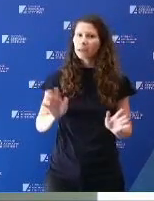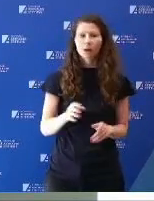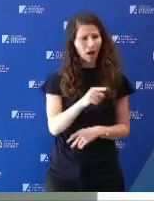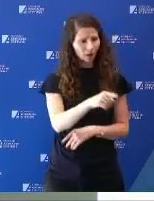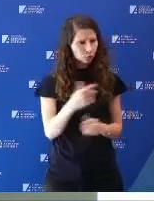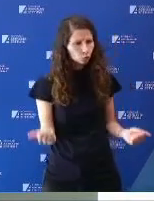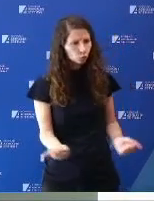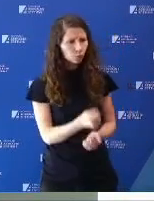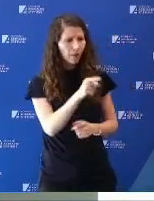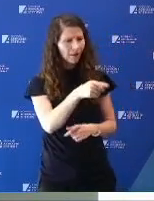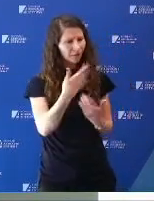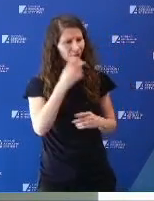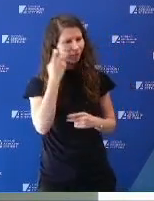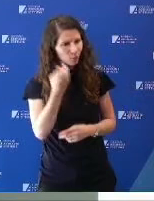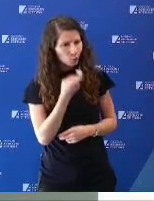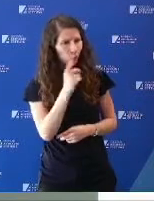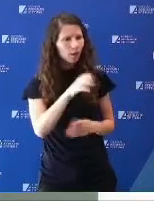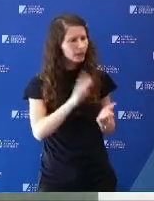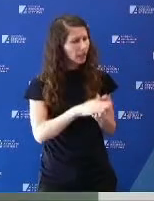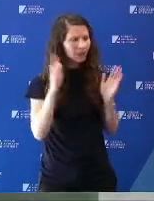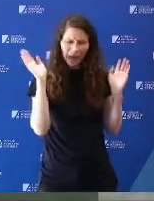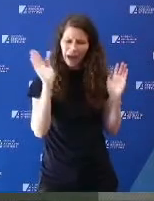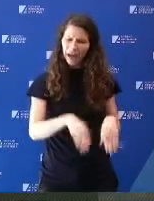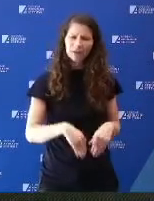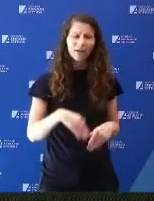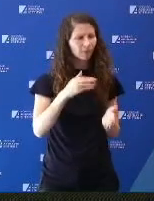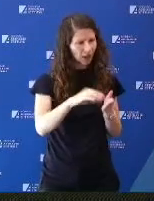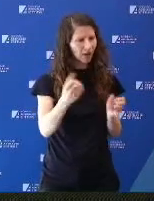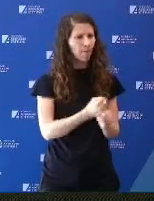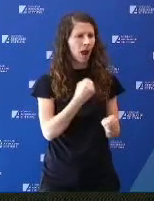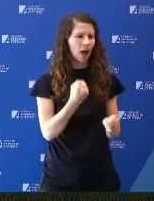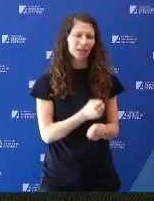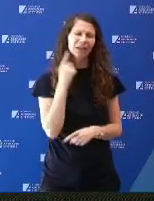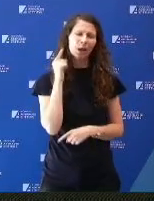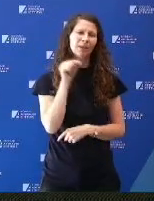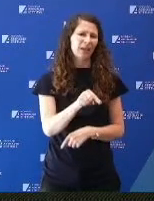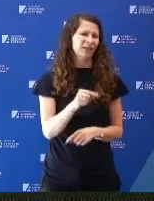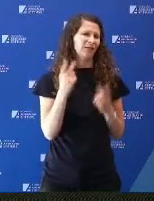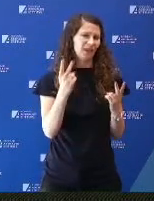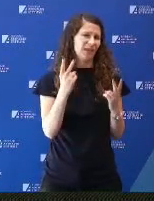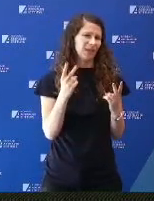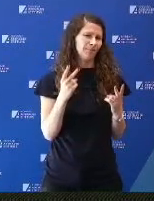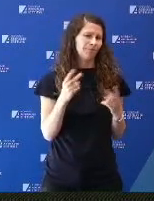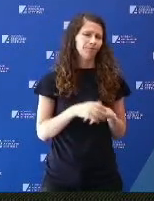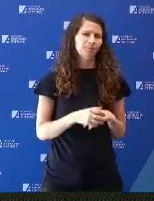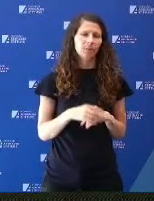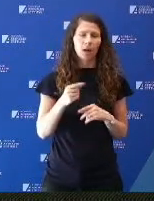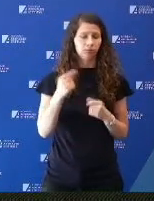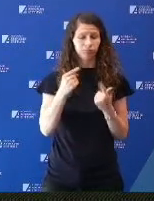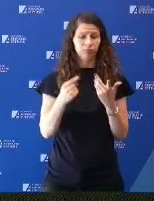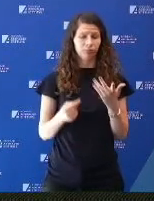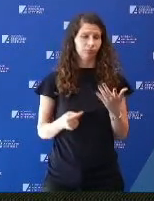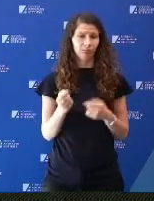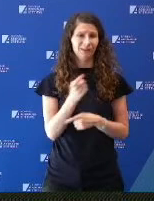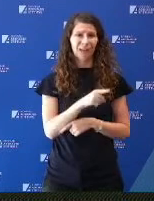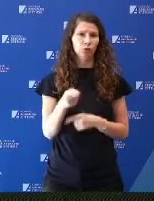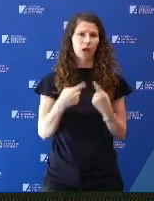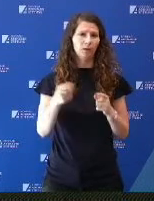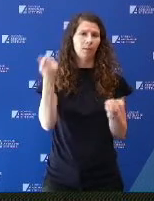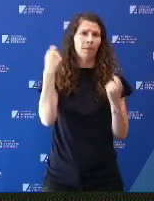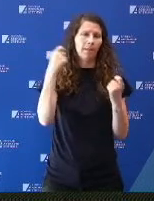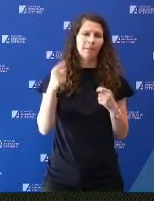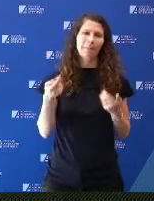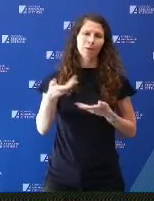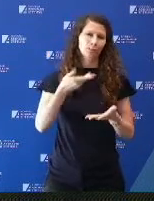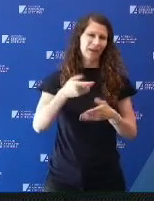der hat was versucht, es hat nicht geklappt, weitermachen. Das ist so ein bisschen, wo wir ansetzen müssen. Und da fallen mir noch 1000 andere Sachen ein, aber dazu ist das Gespräch zu